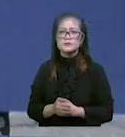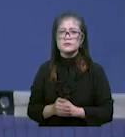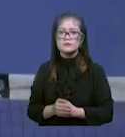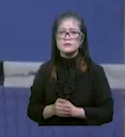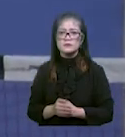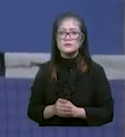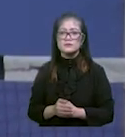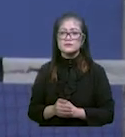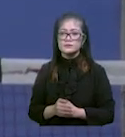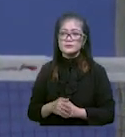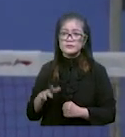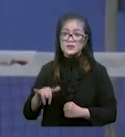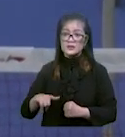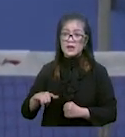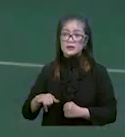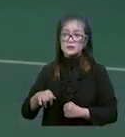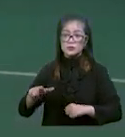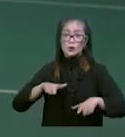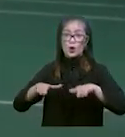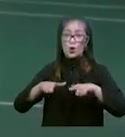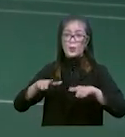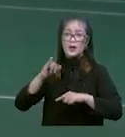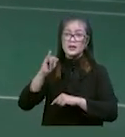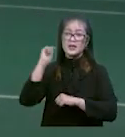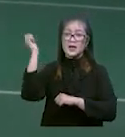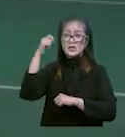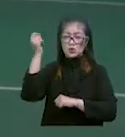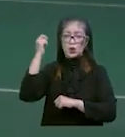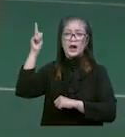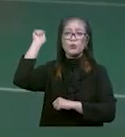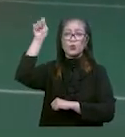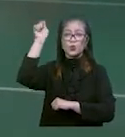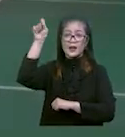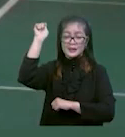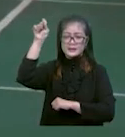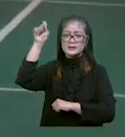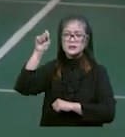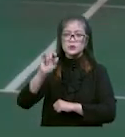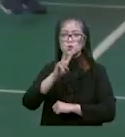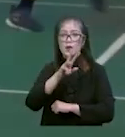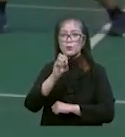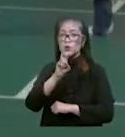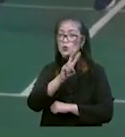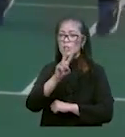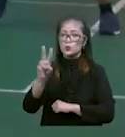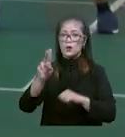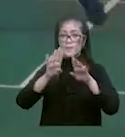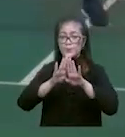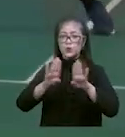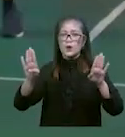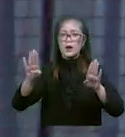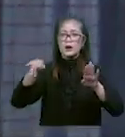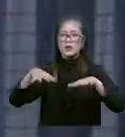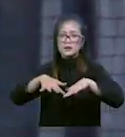Kejuaraan Internasional Banda Baru Leading Badminton Open Championship 2022 kembali digelar di Gor Banda Baru, Batam, Kepulauan